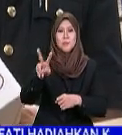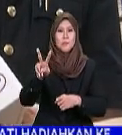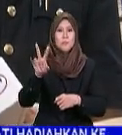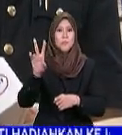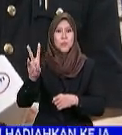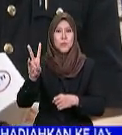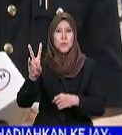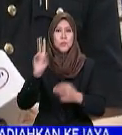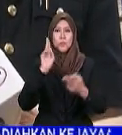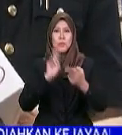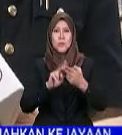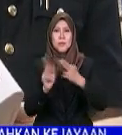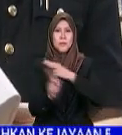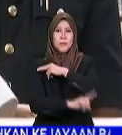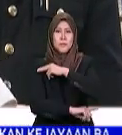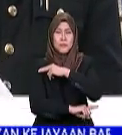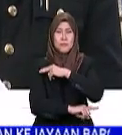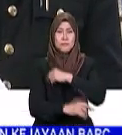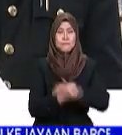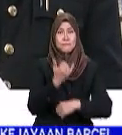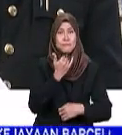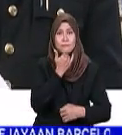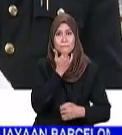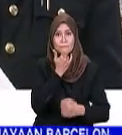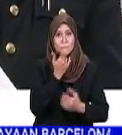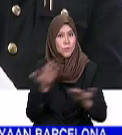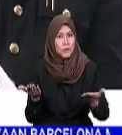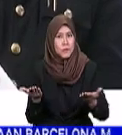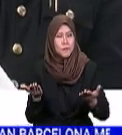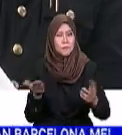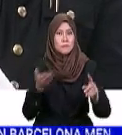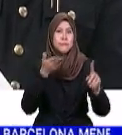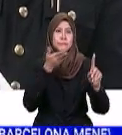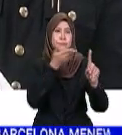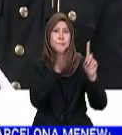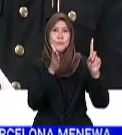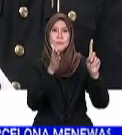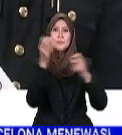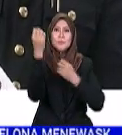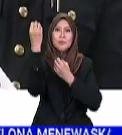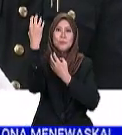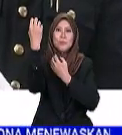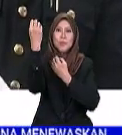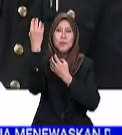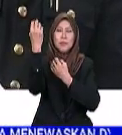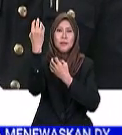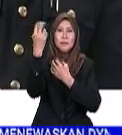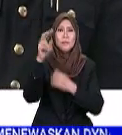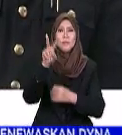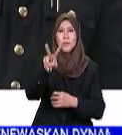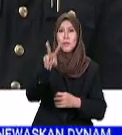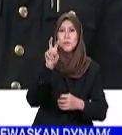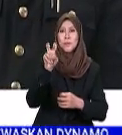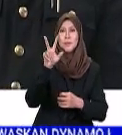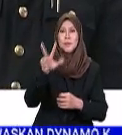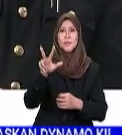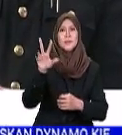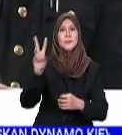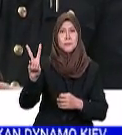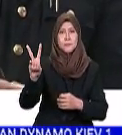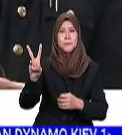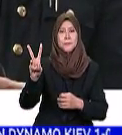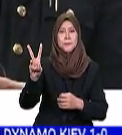notis. Di mana kesalahan tidak patuhi lampu isyarat sebanyak 236.